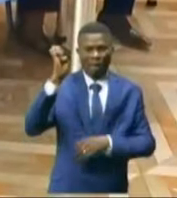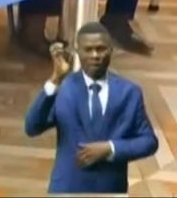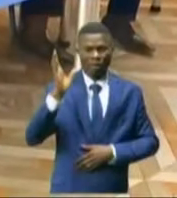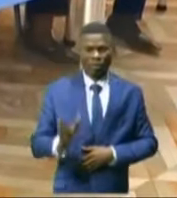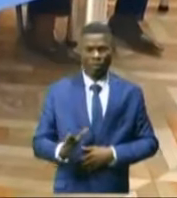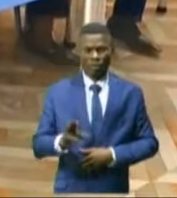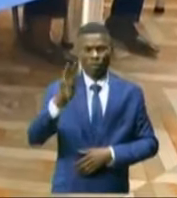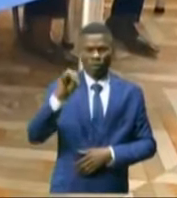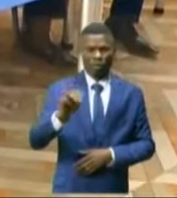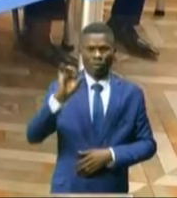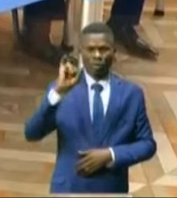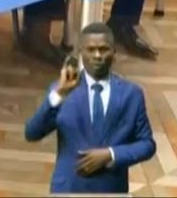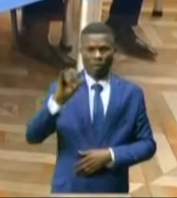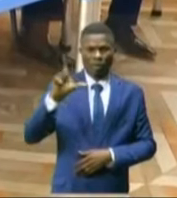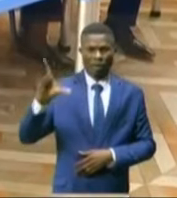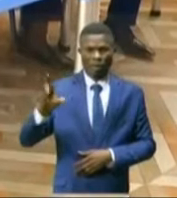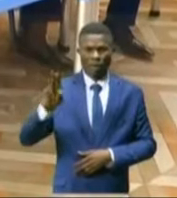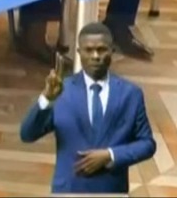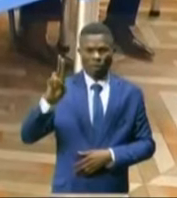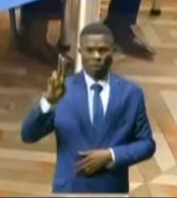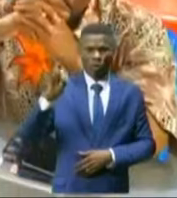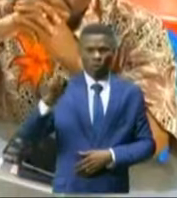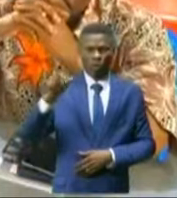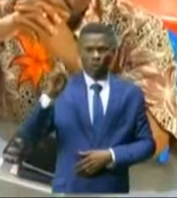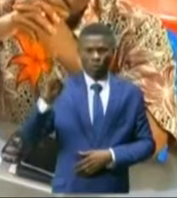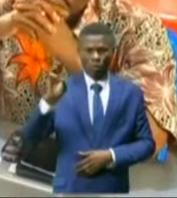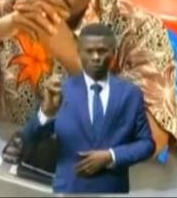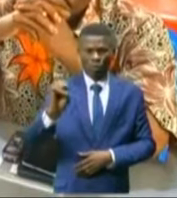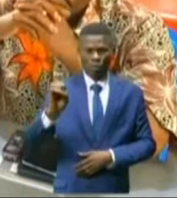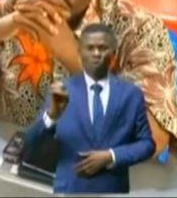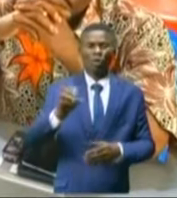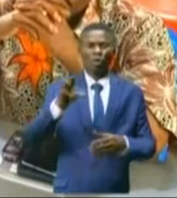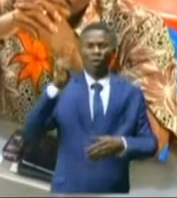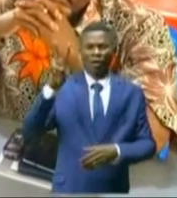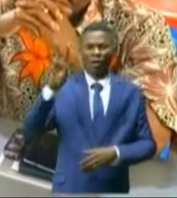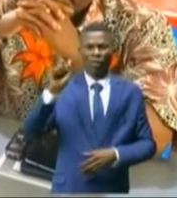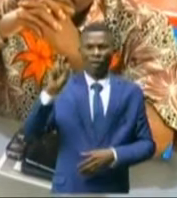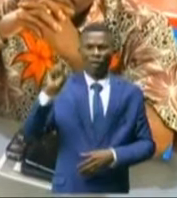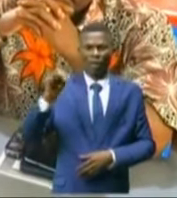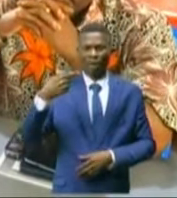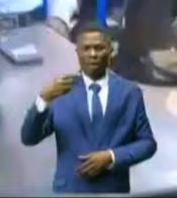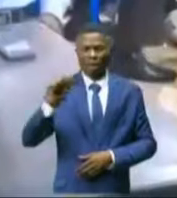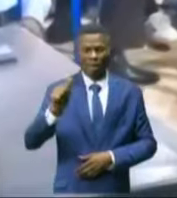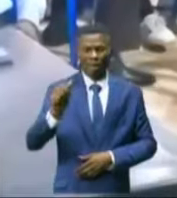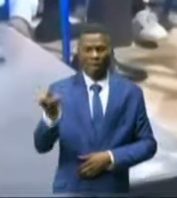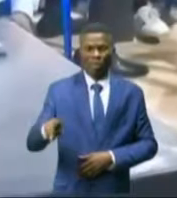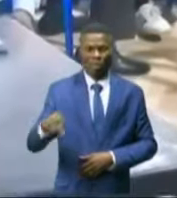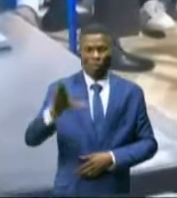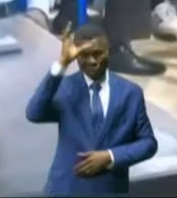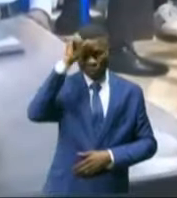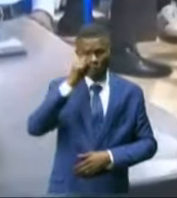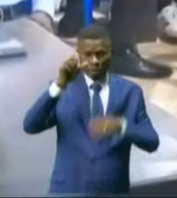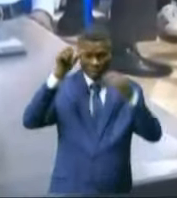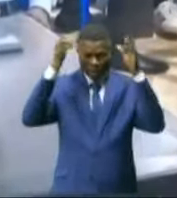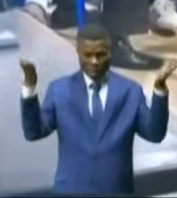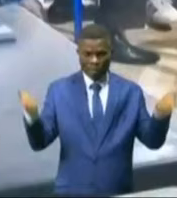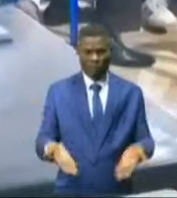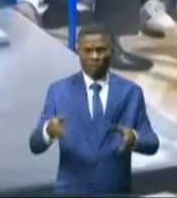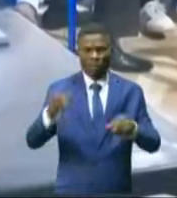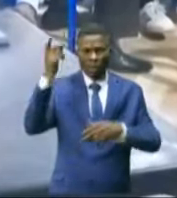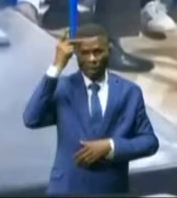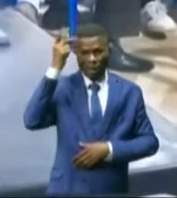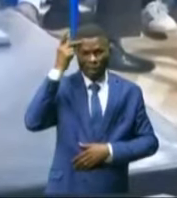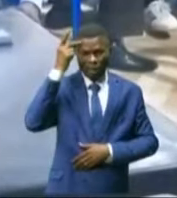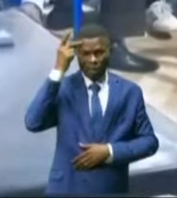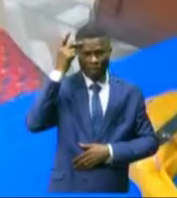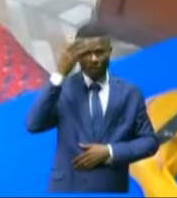de Milundu-Vanga dans les territoires de Bulungu, province du Kwilu, qui sont tous résidents à Kinshasa, n'ont